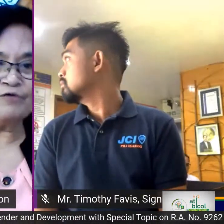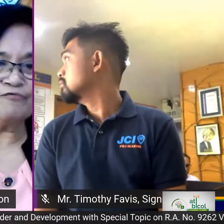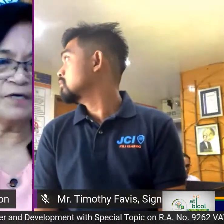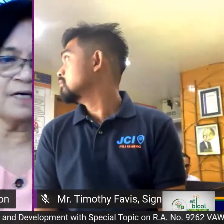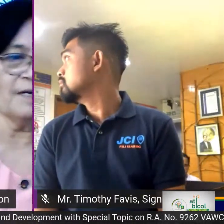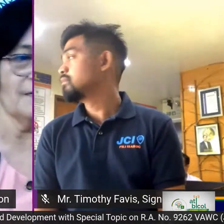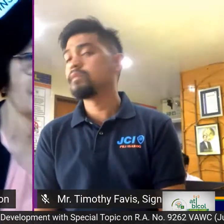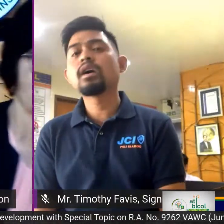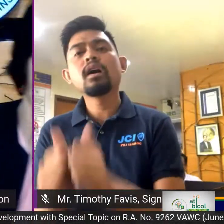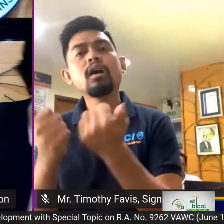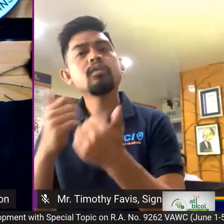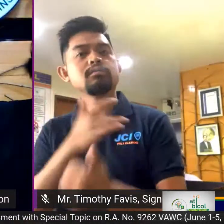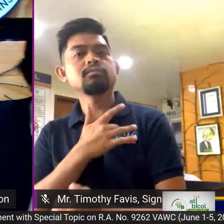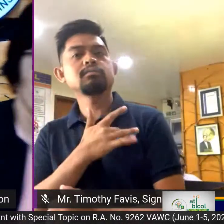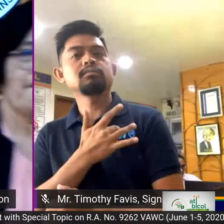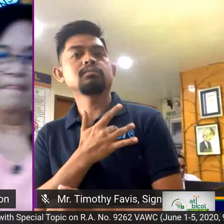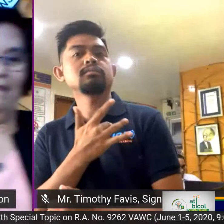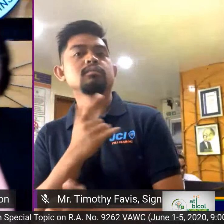How do you feel?